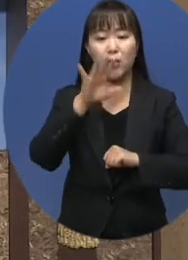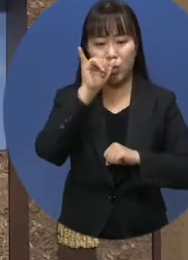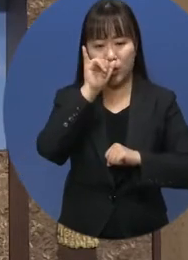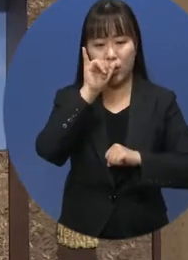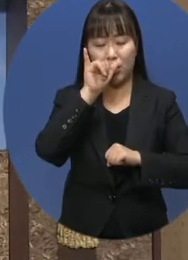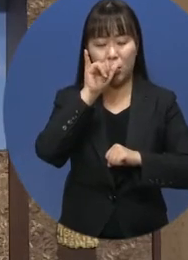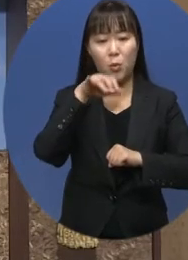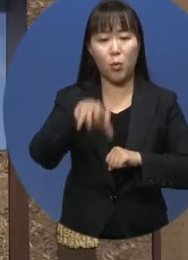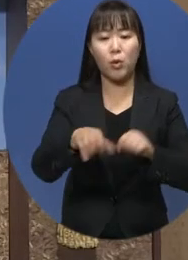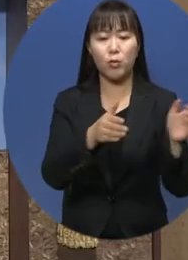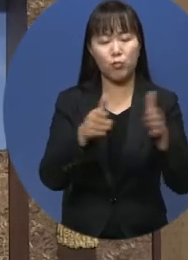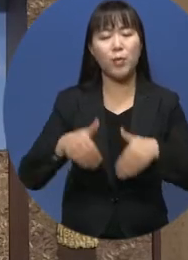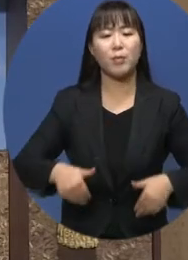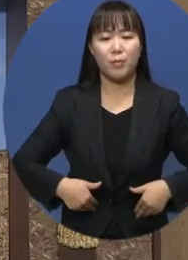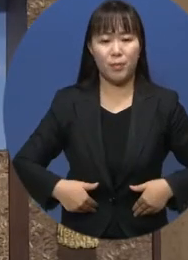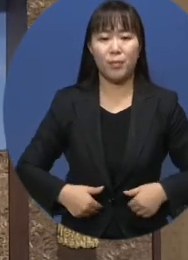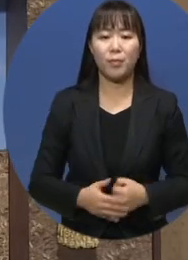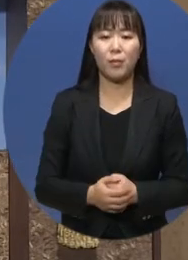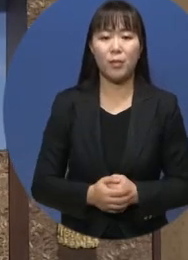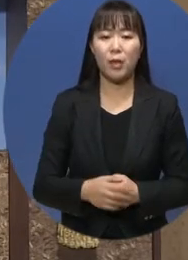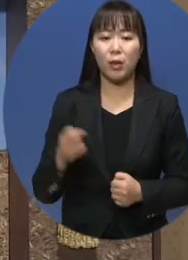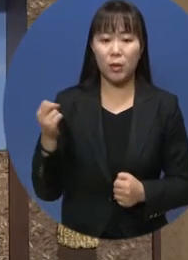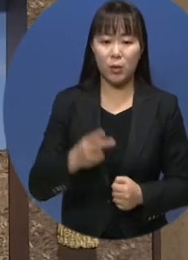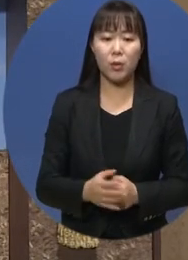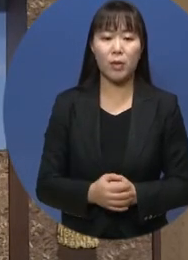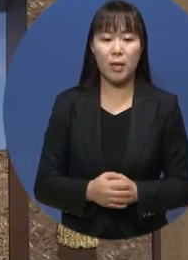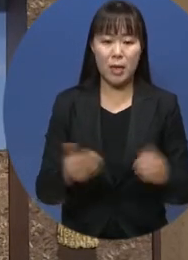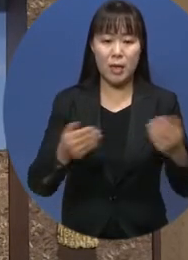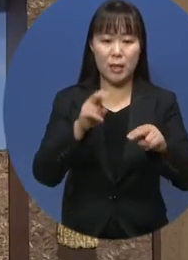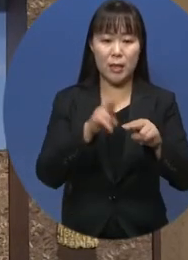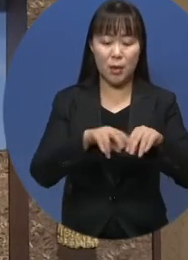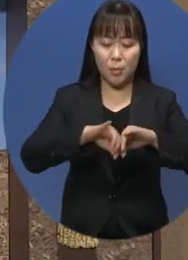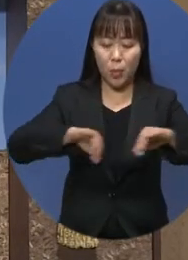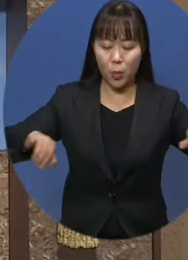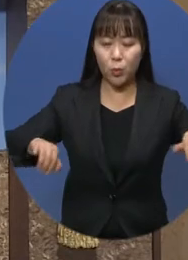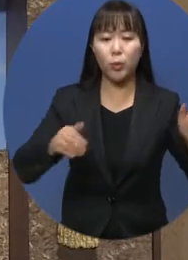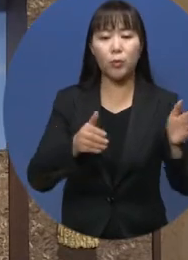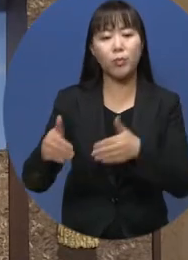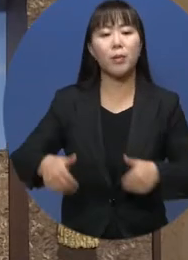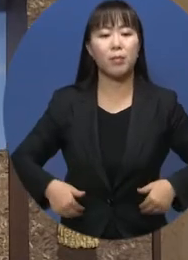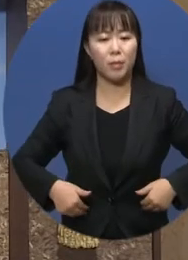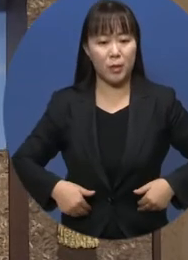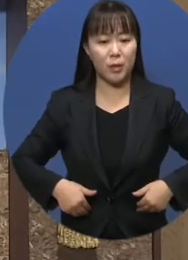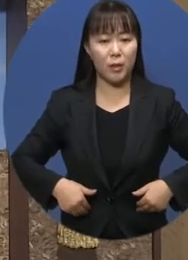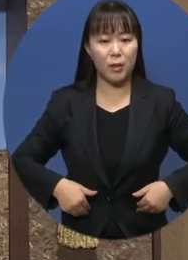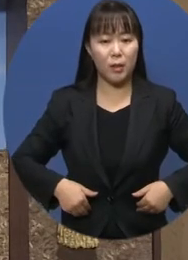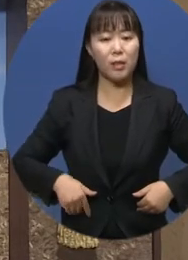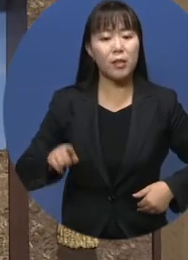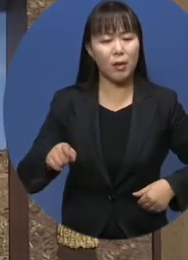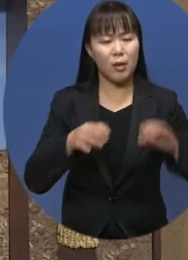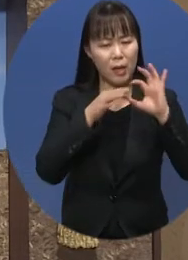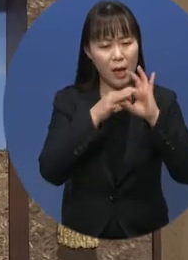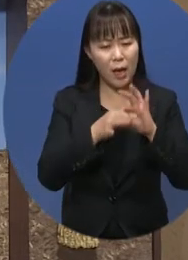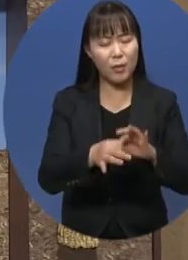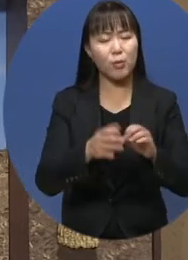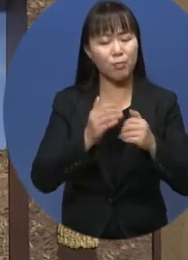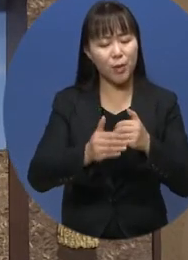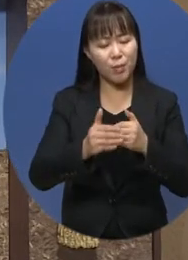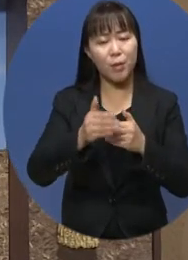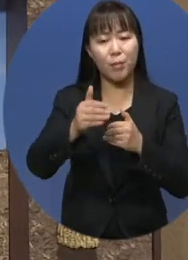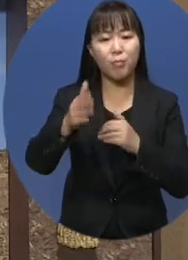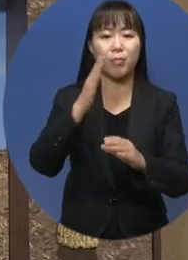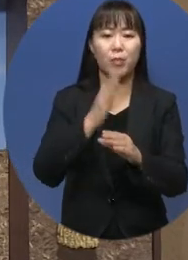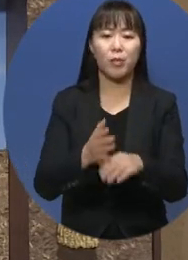있게 공간을 만들어 줘야 돼요 그리고 일자리를 별도로 만들어 줘야 돼요 그래서 이런 부분들을 계속 순차적으로 진행하고